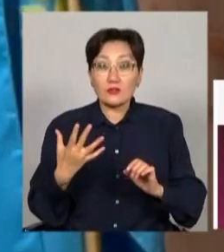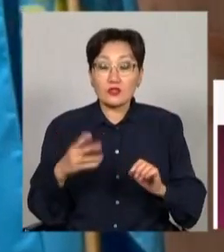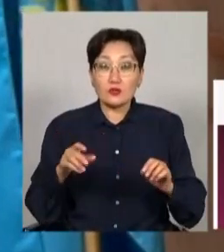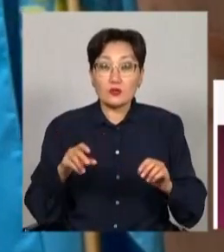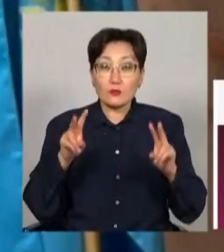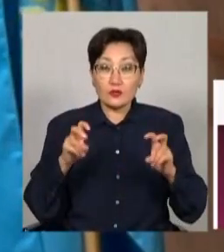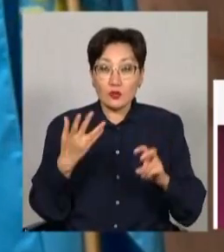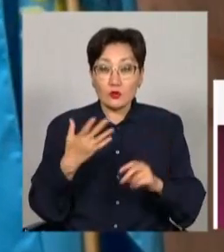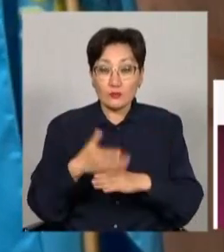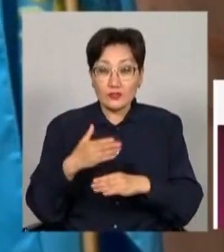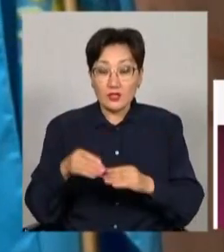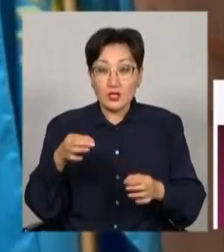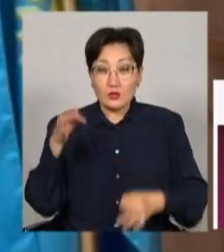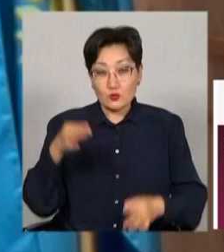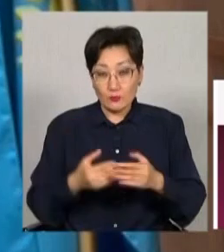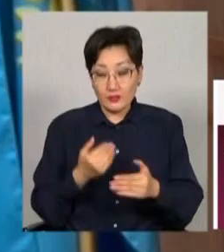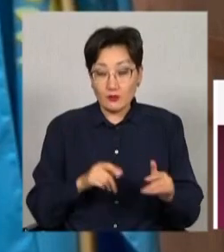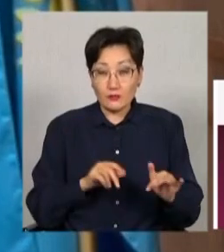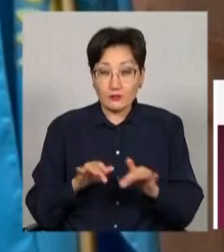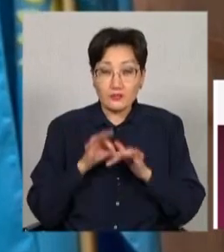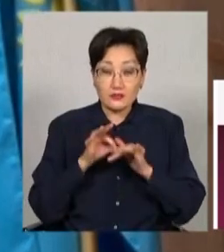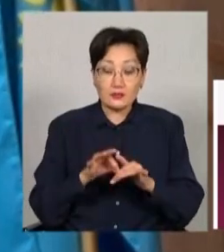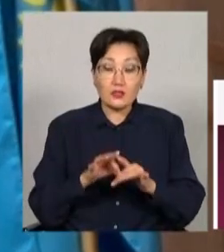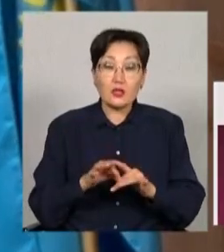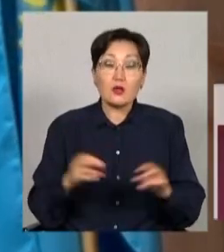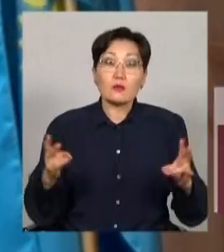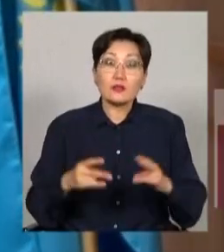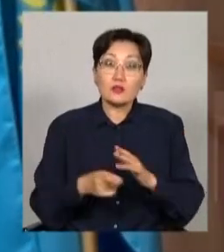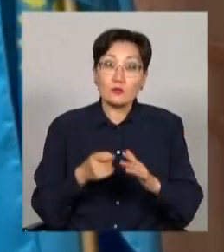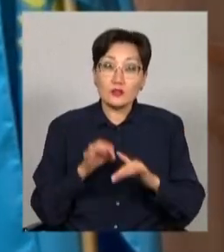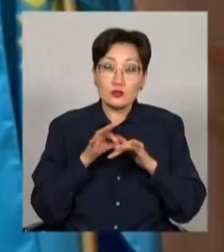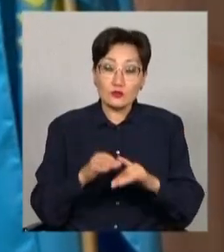4-ші бөлігімен сотқа дейінгі тергеу амалдары басталды. Қажетті сараптамалар тағайындалды.